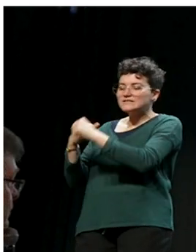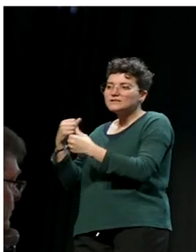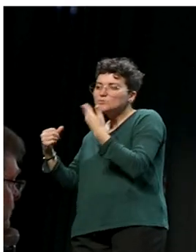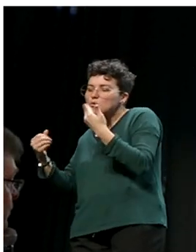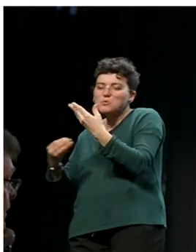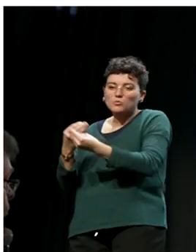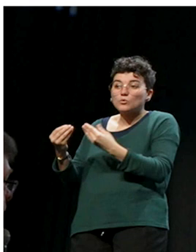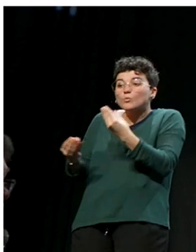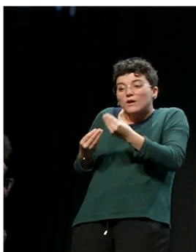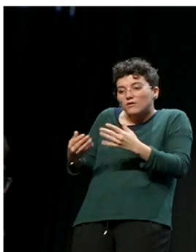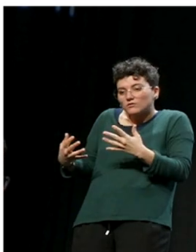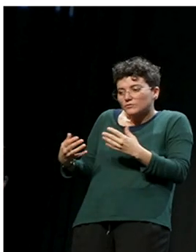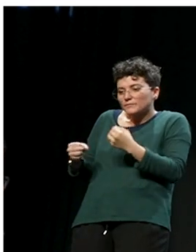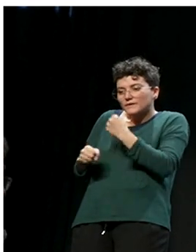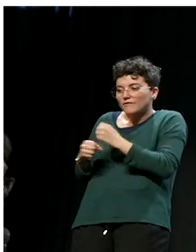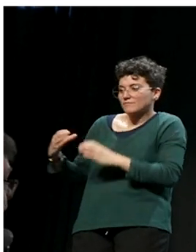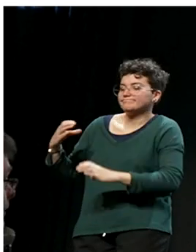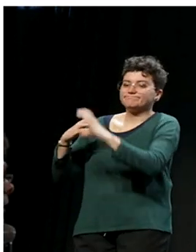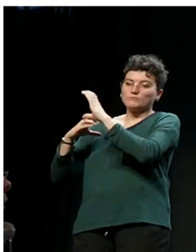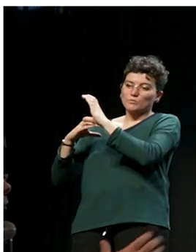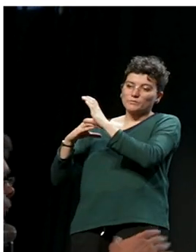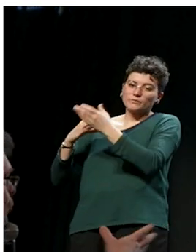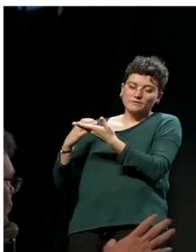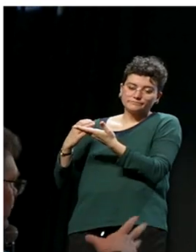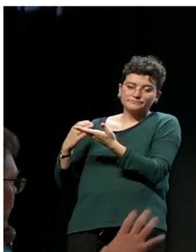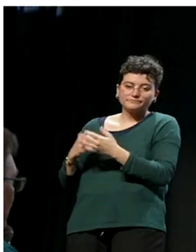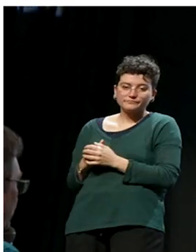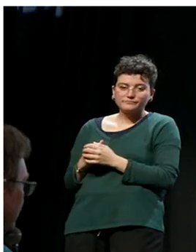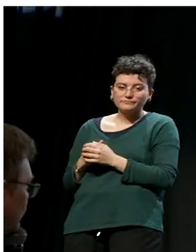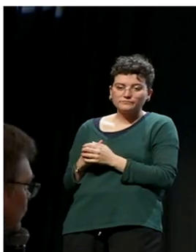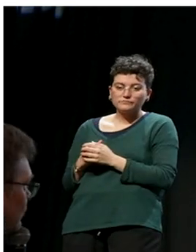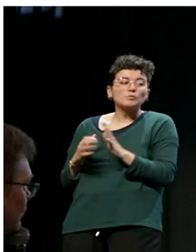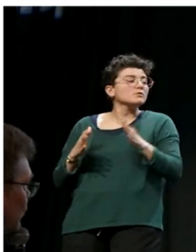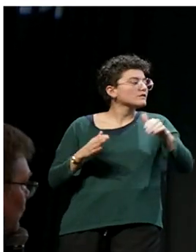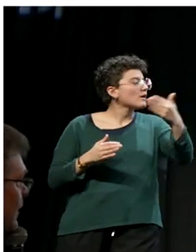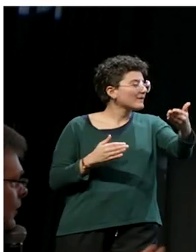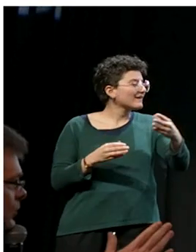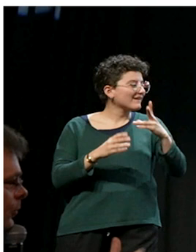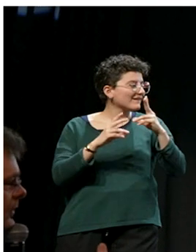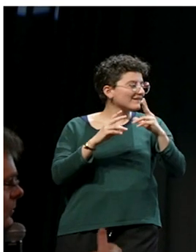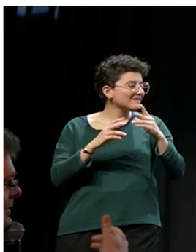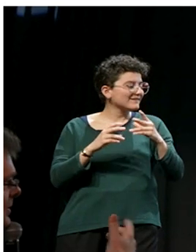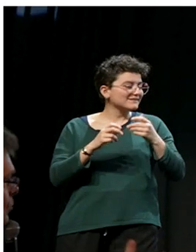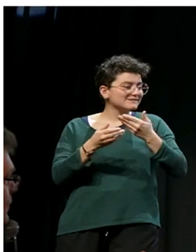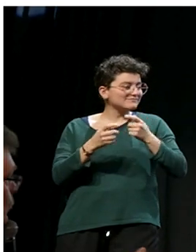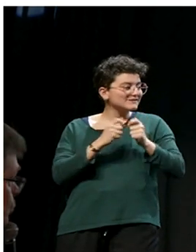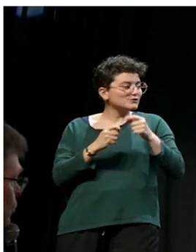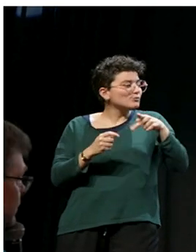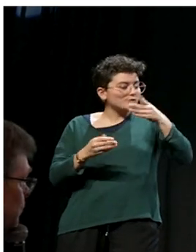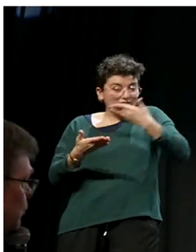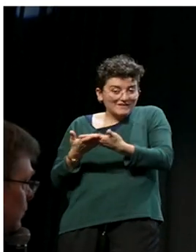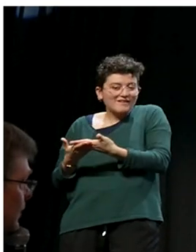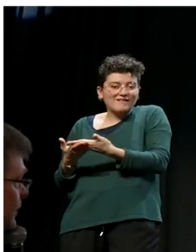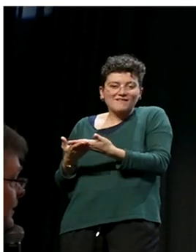partenaire de création, comme peut l'être ChatGPT? Je pense qu'on en parlera plus avant dans le truc, mais tout ça pour dire que ces outils sont en